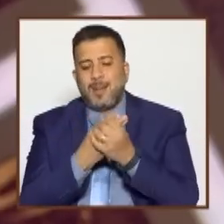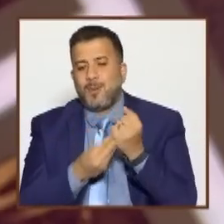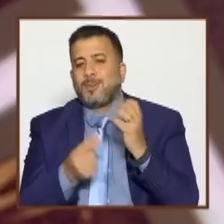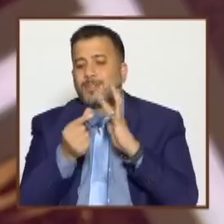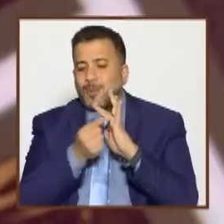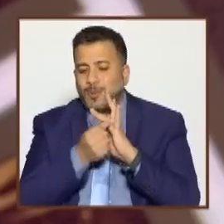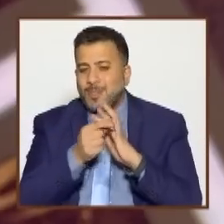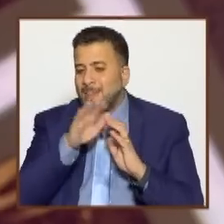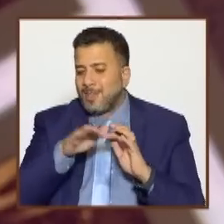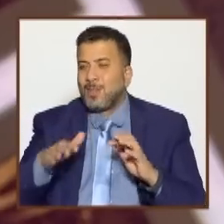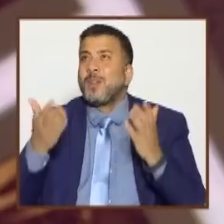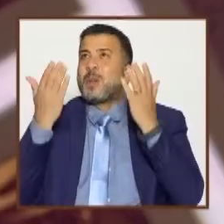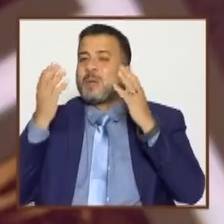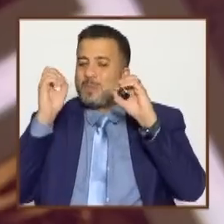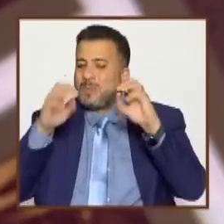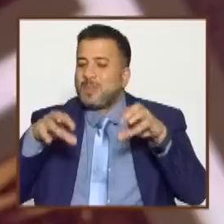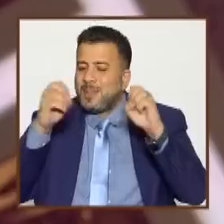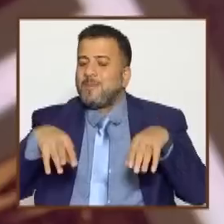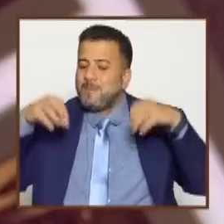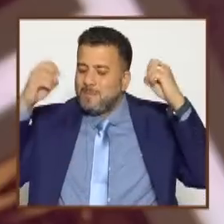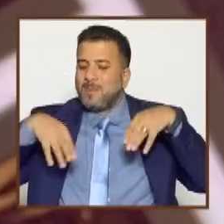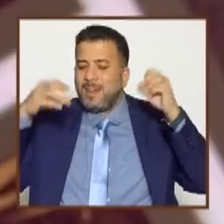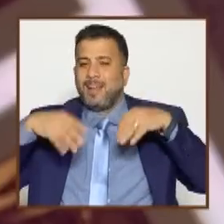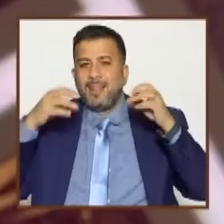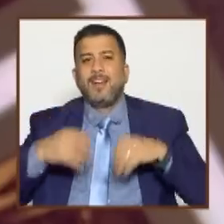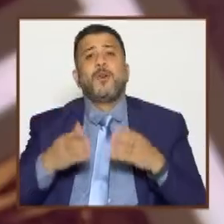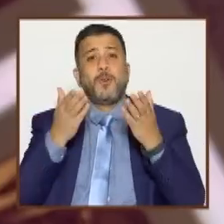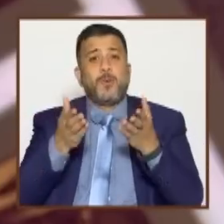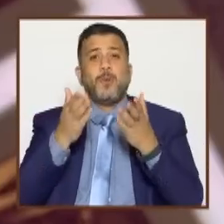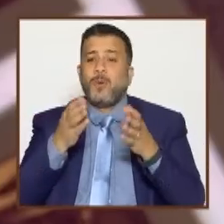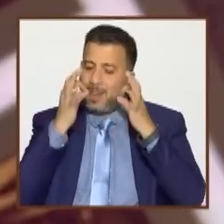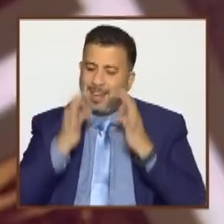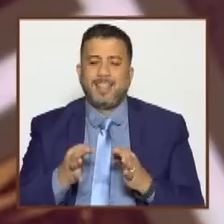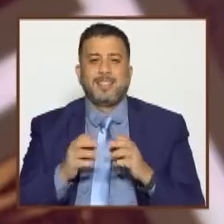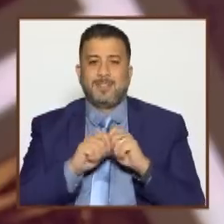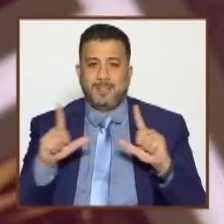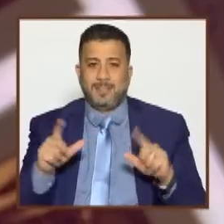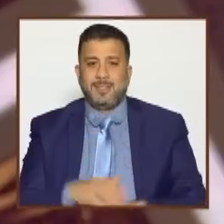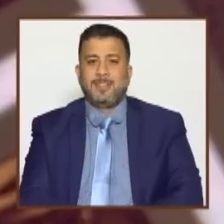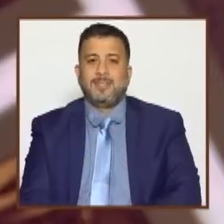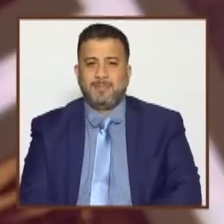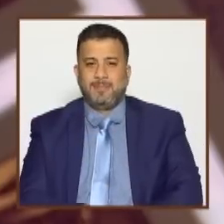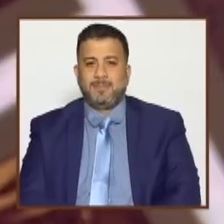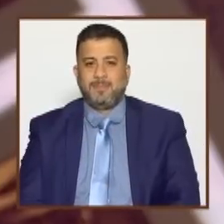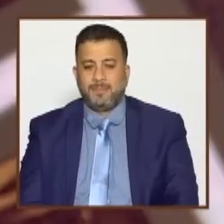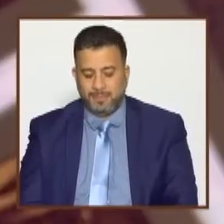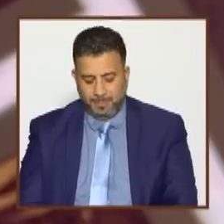كانوا متزوجين وفي أولادهم وذرياتهم، هذا هو الذي ينبغي يا أختي أمة الله من أبو